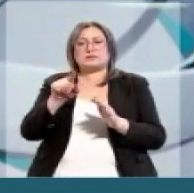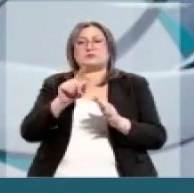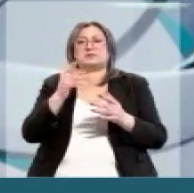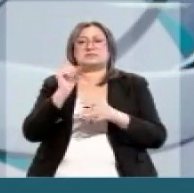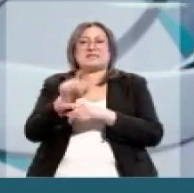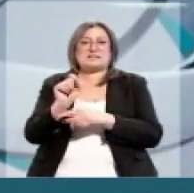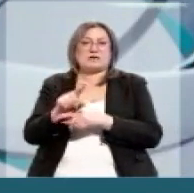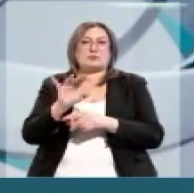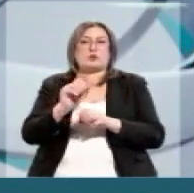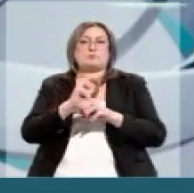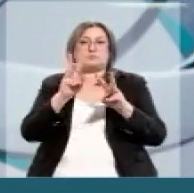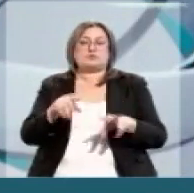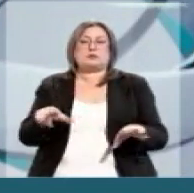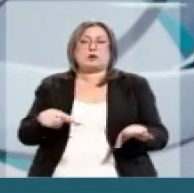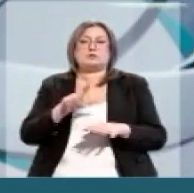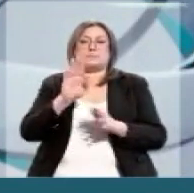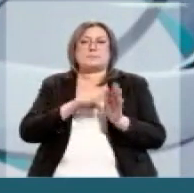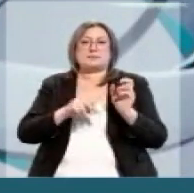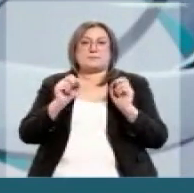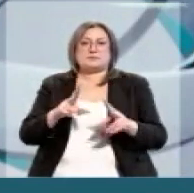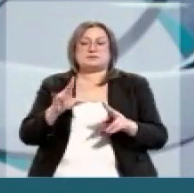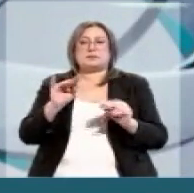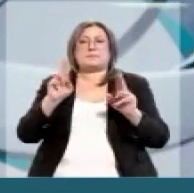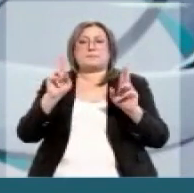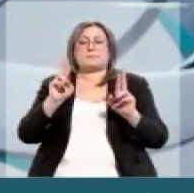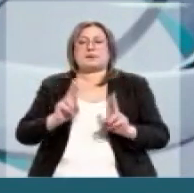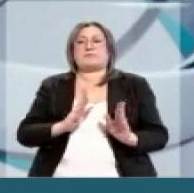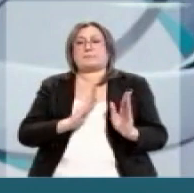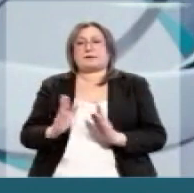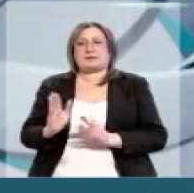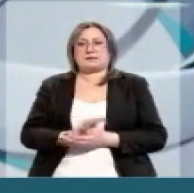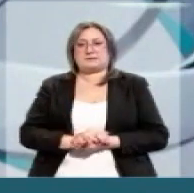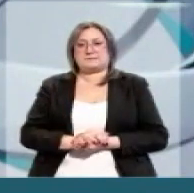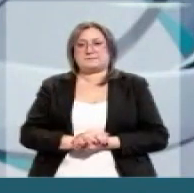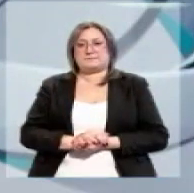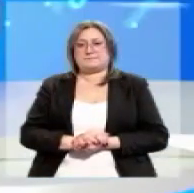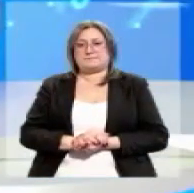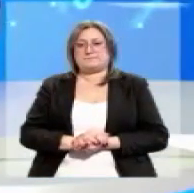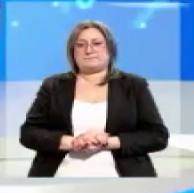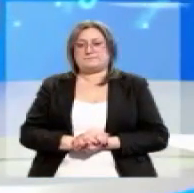ряд задач по обеспечению дорожной безопасности и правопорядка в стране.